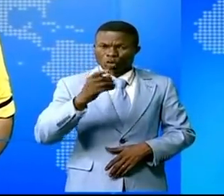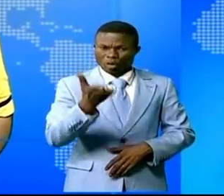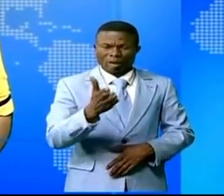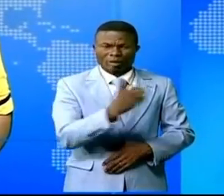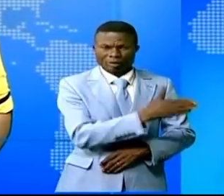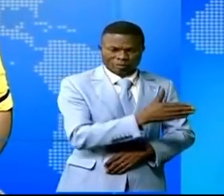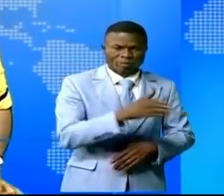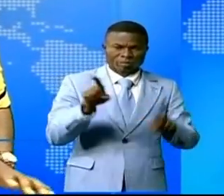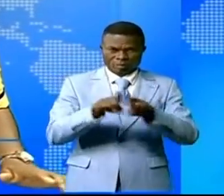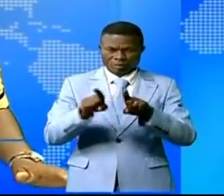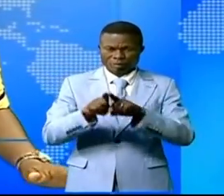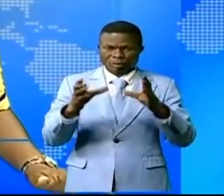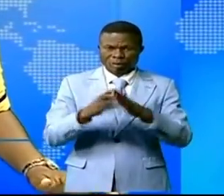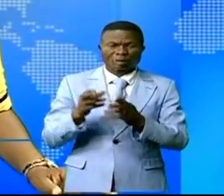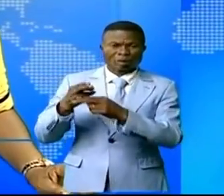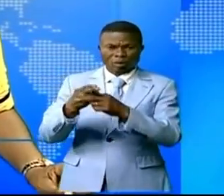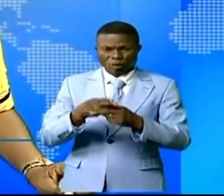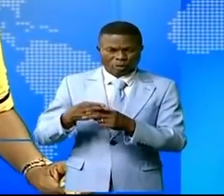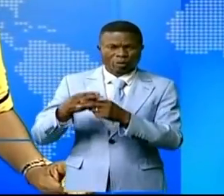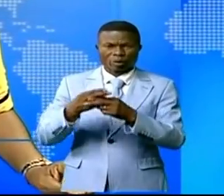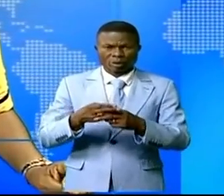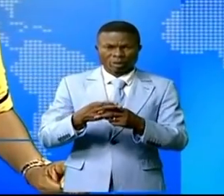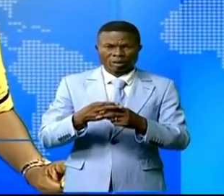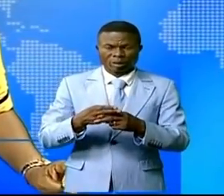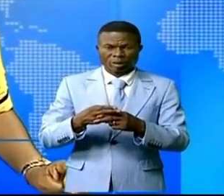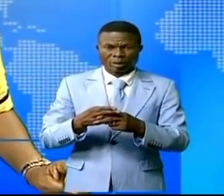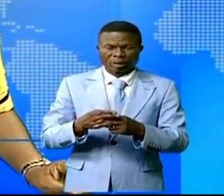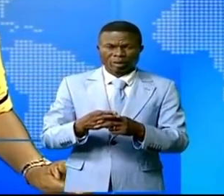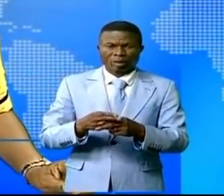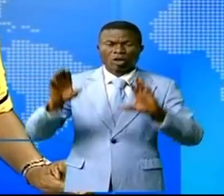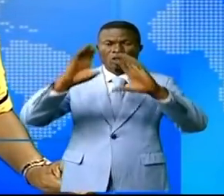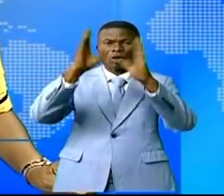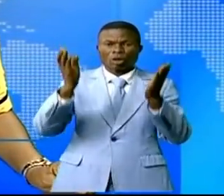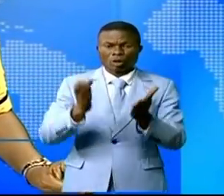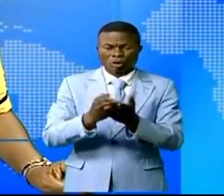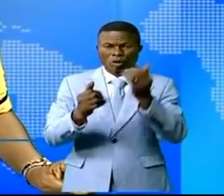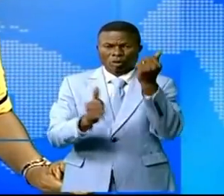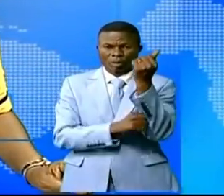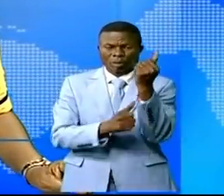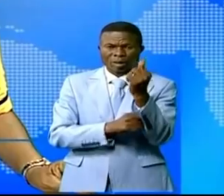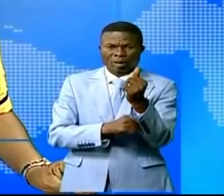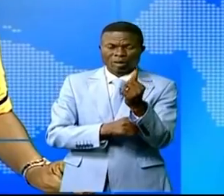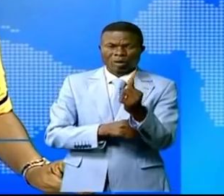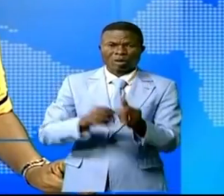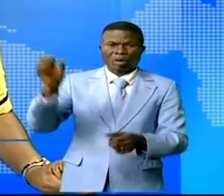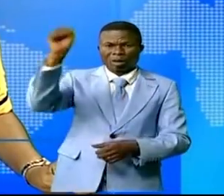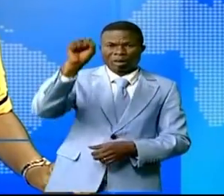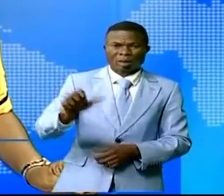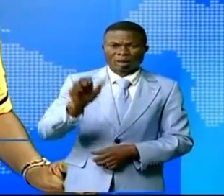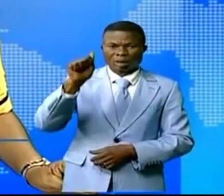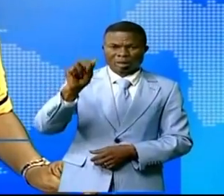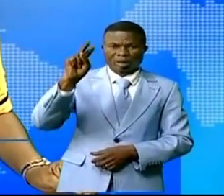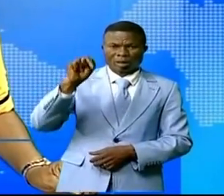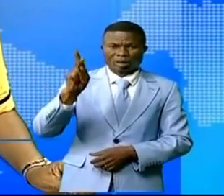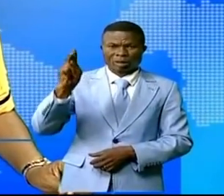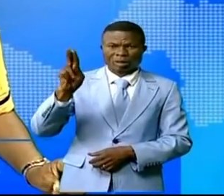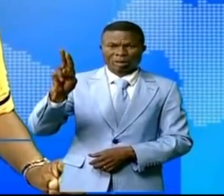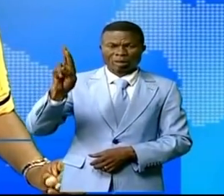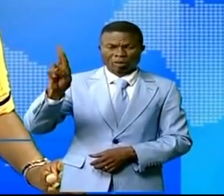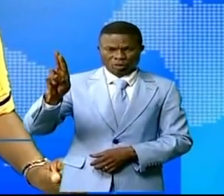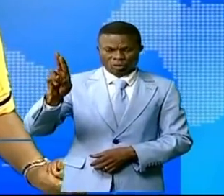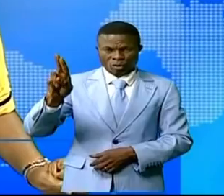Toujours en rapport avec la sécurité, les communautés locales de la province du Sankourou ont suivi un atelier